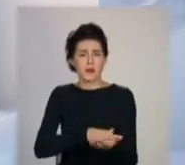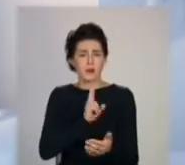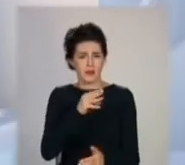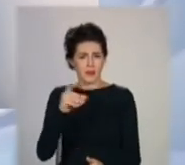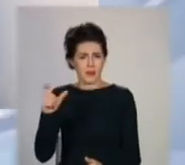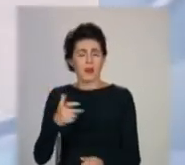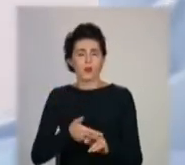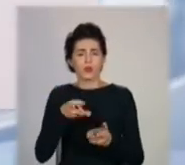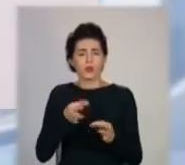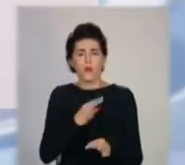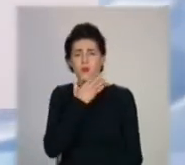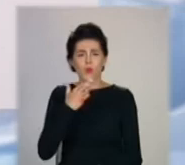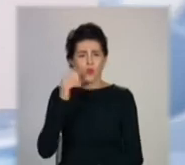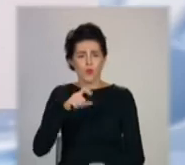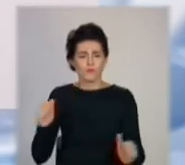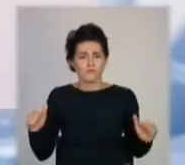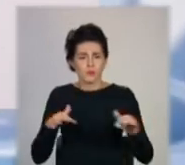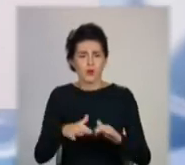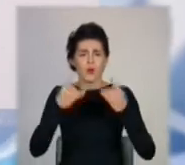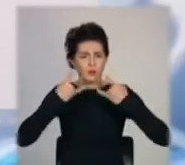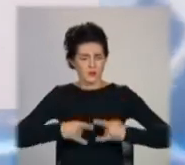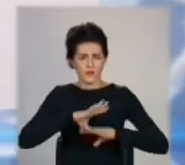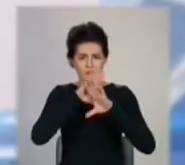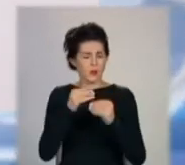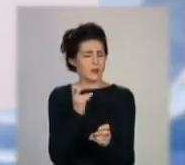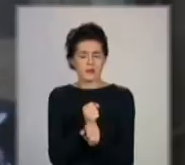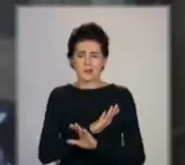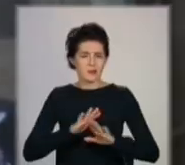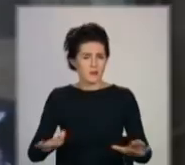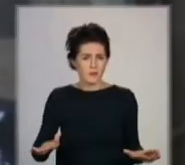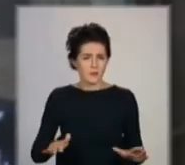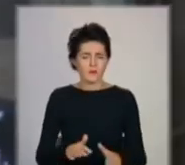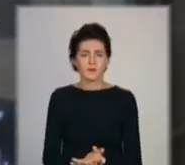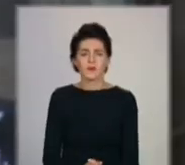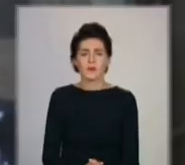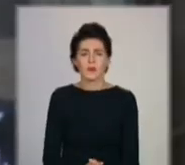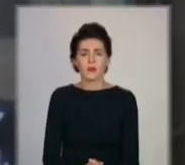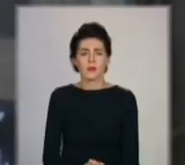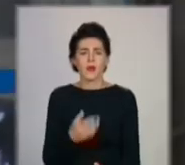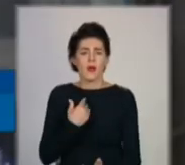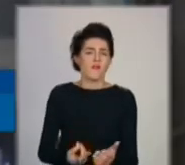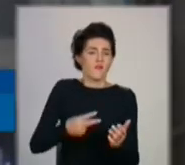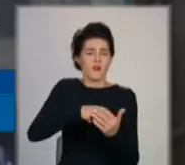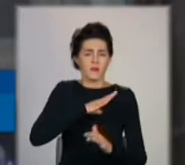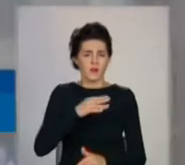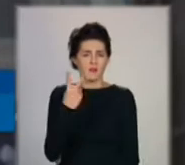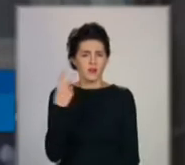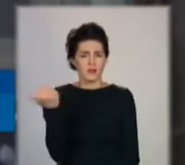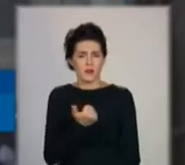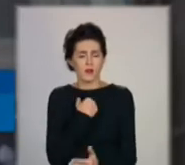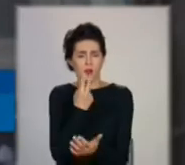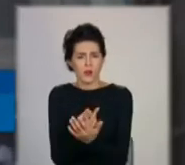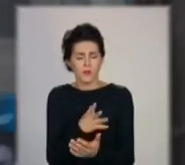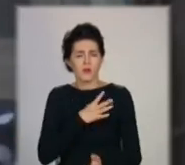Але через велику кількість людей знімок так і не зробила. Я не вставала 2 недели з кроваті взагалі. У мене